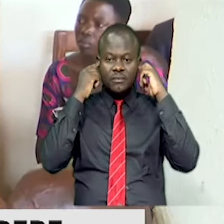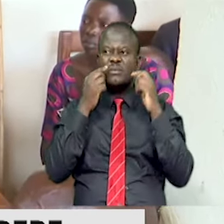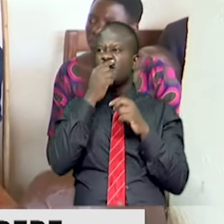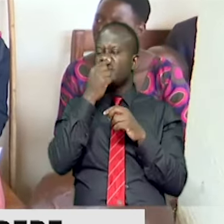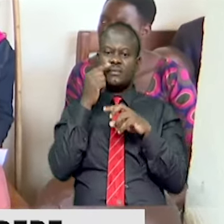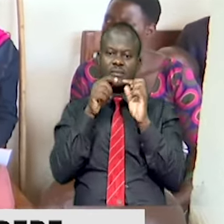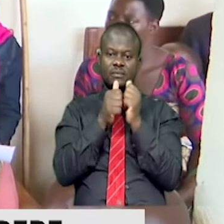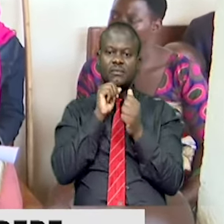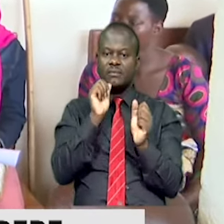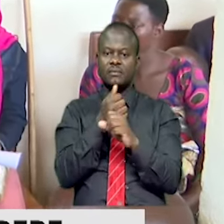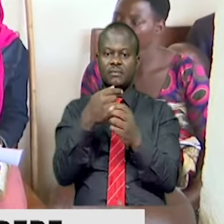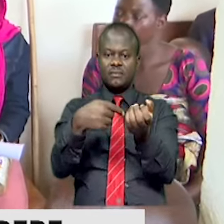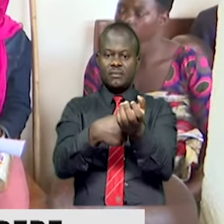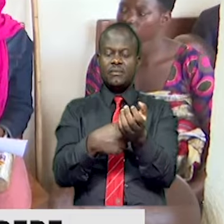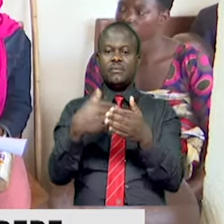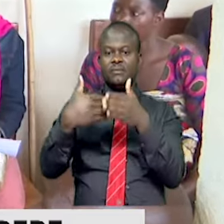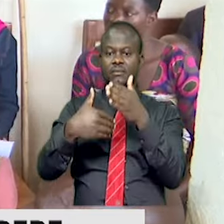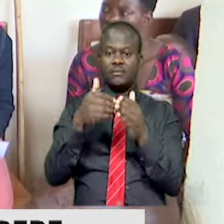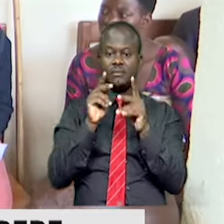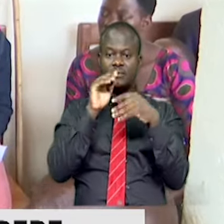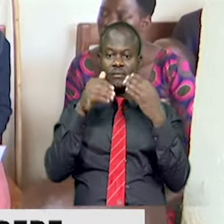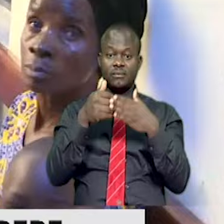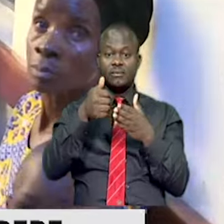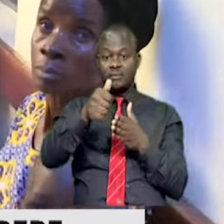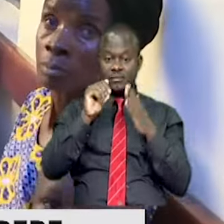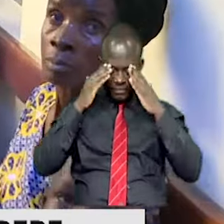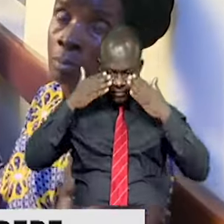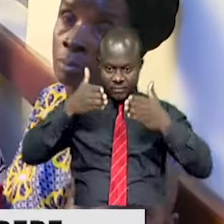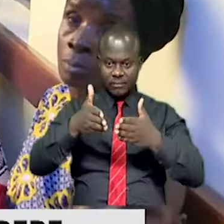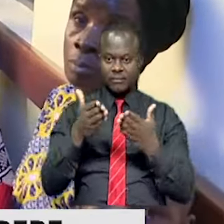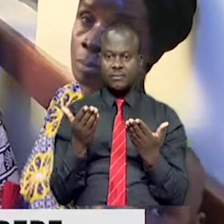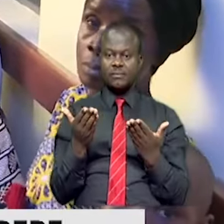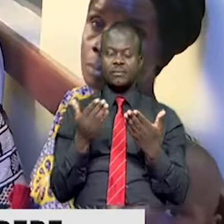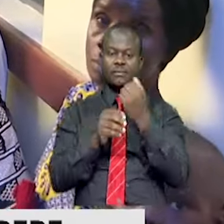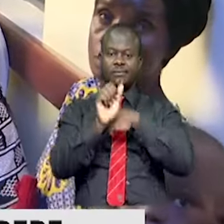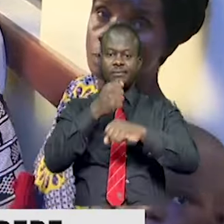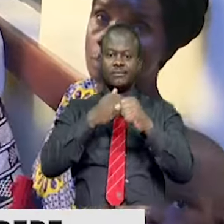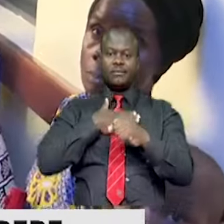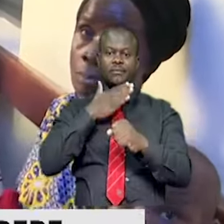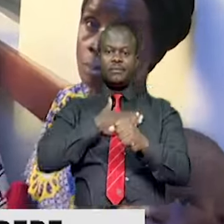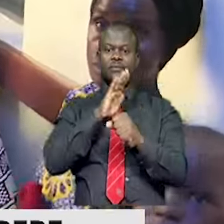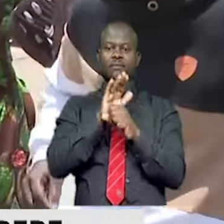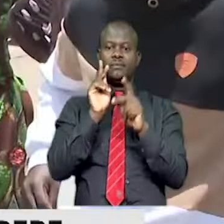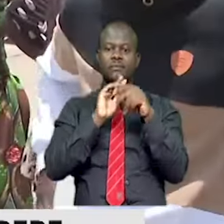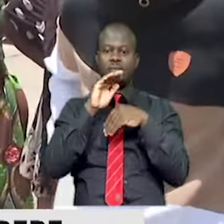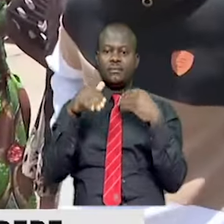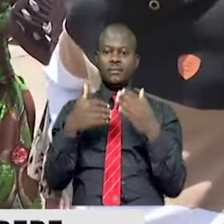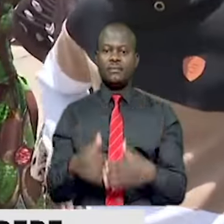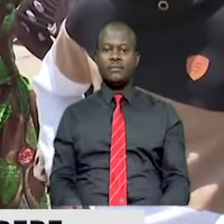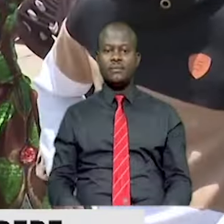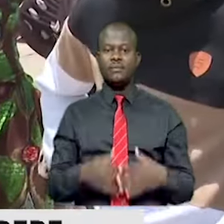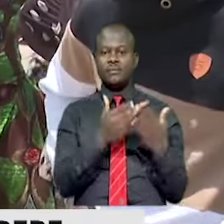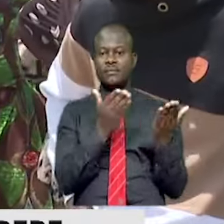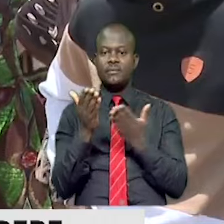n'izindi zidashobora kuvurwa n'amavuriro yegereye abaturage nibo barimo kwibandwaho. Ni igikorwa cyishimiwe cyane n'aba baturage. Twabyakiriye